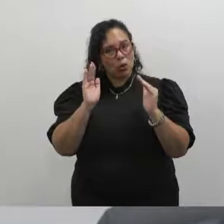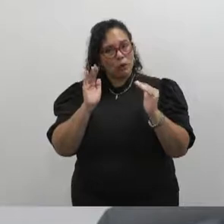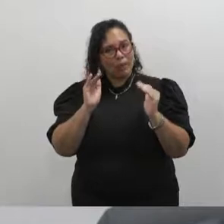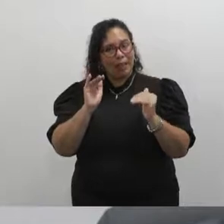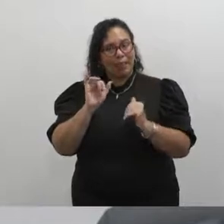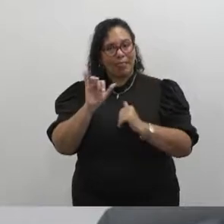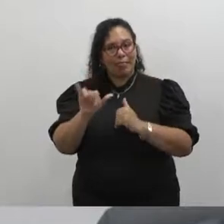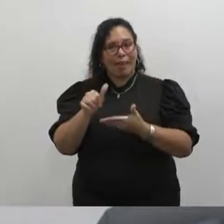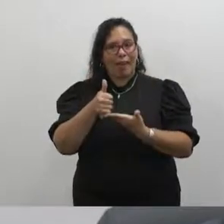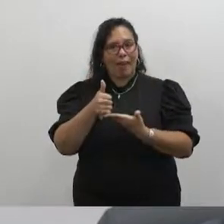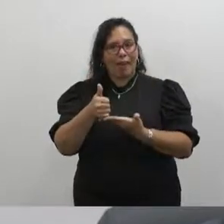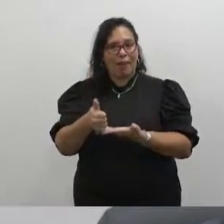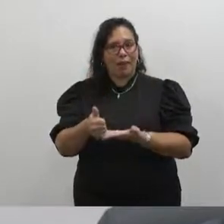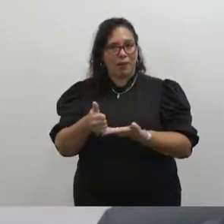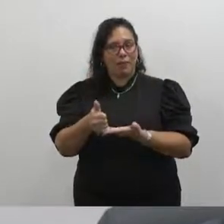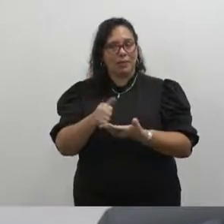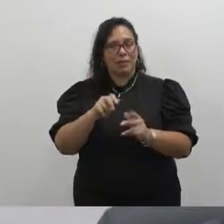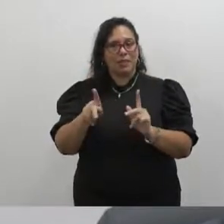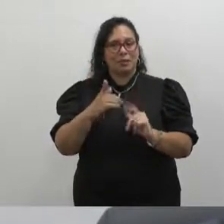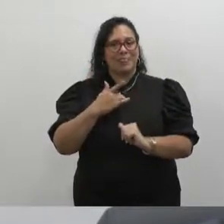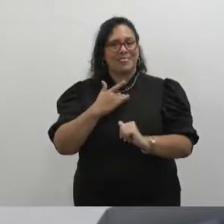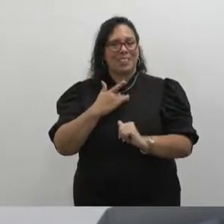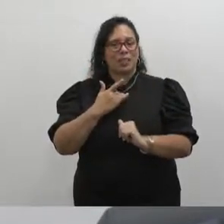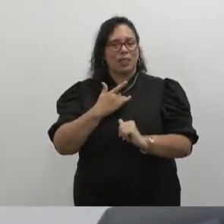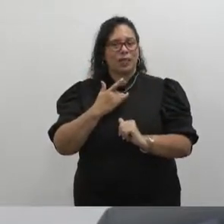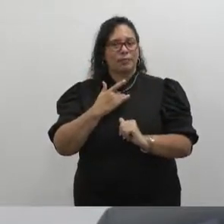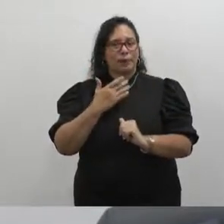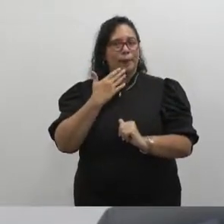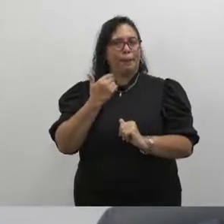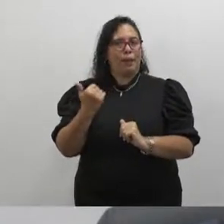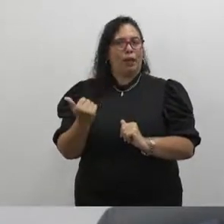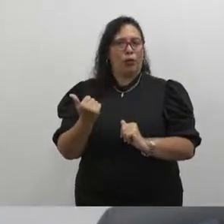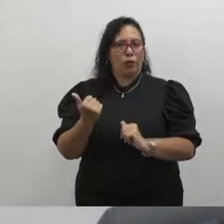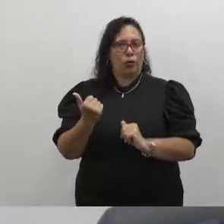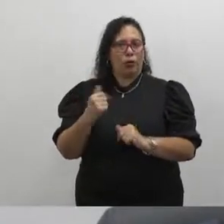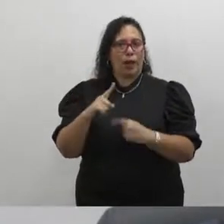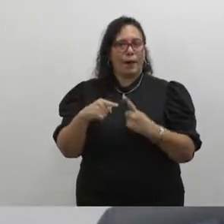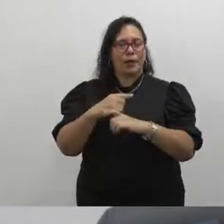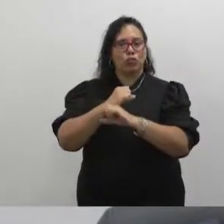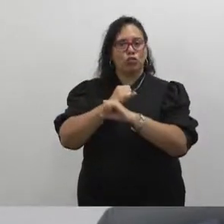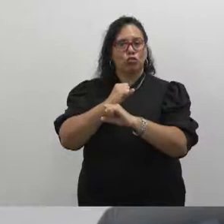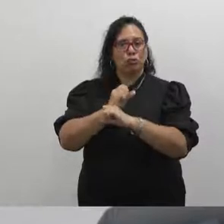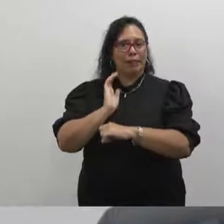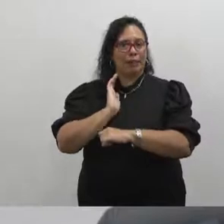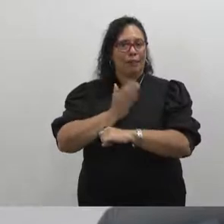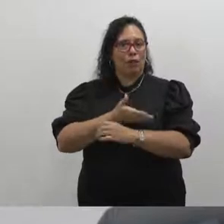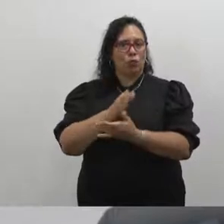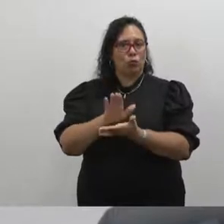ជួលឧទាហរណ៍សន្តិសុខសម្រាប់សាលាបំពេញទិញឧបករណ៍សន្តិសុខដូចជាកាមេរ៉ាសុវត្ថិភាពអីអញ្ចឹងជាដើមរួមមួយក៏ទិញរបងដើម្បីធ្វើឲ្យសាលាកាន់តែមានភាពមានសុវត្ថិភាពយើងដឹងថាចំណុចទាំងនោះគឺវាជាចំណុចចាំបាច់ហើយយើងក៏បានធ្វើវាដែរខ្ញុំសង្ឃឹមថា